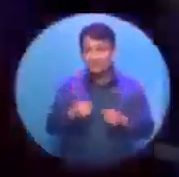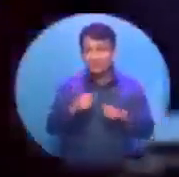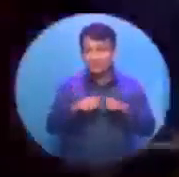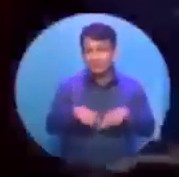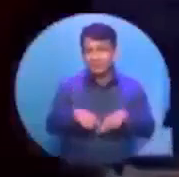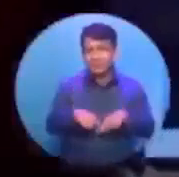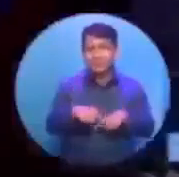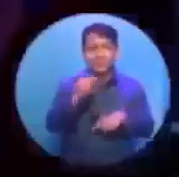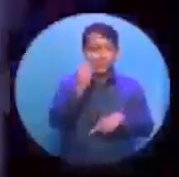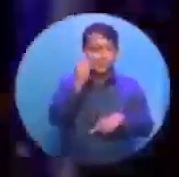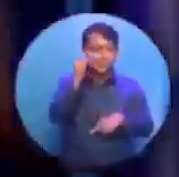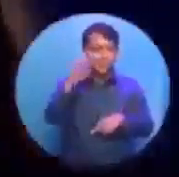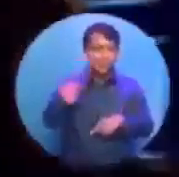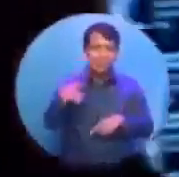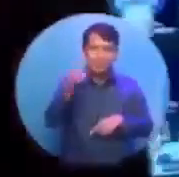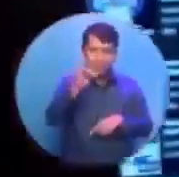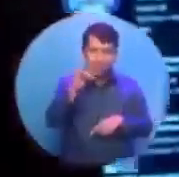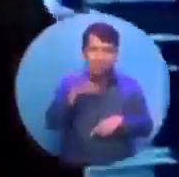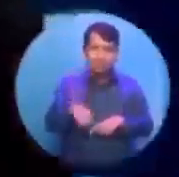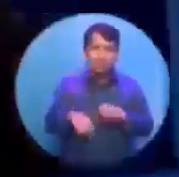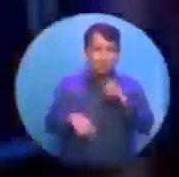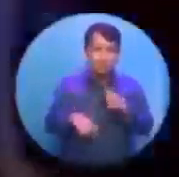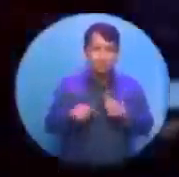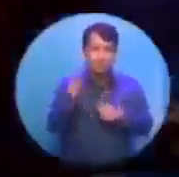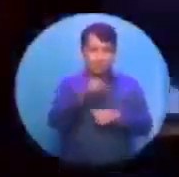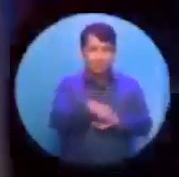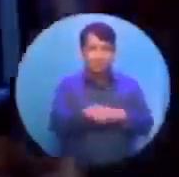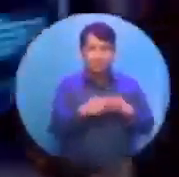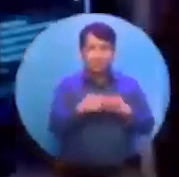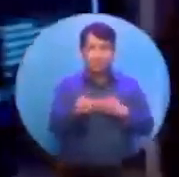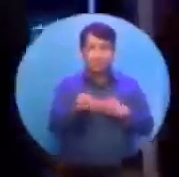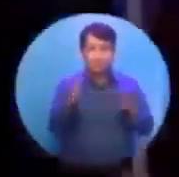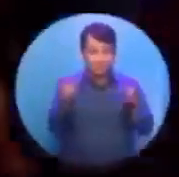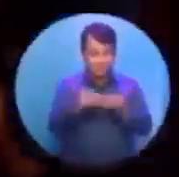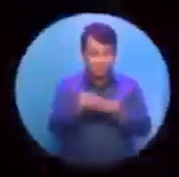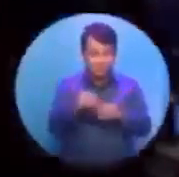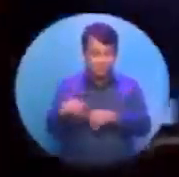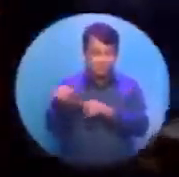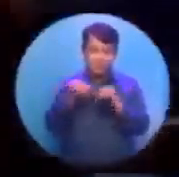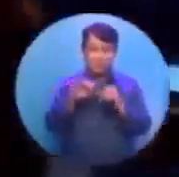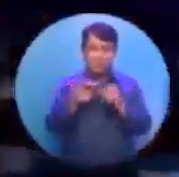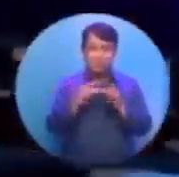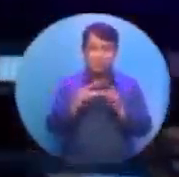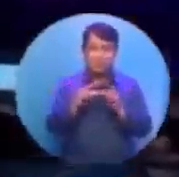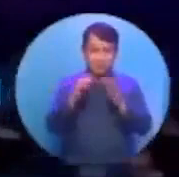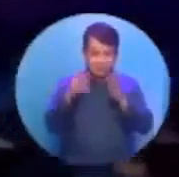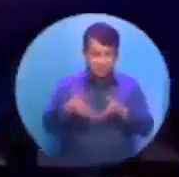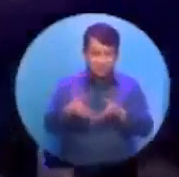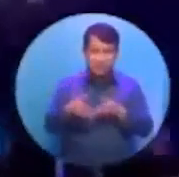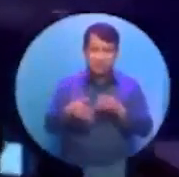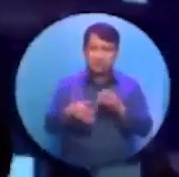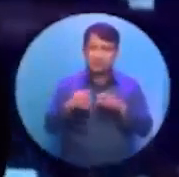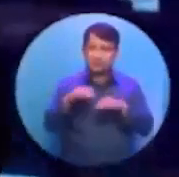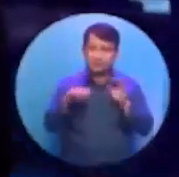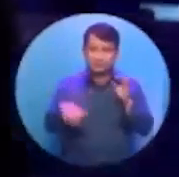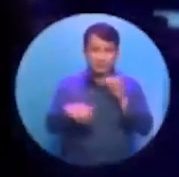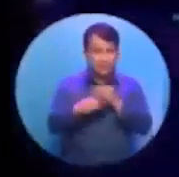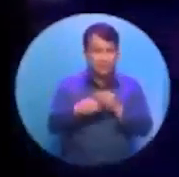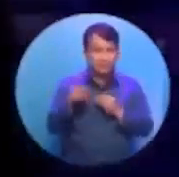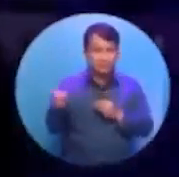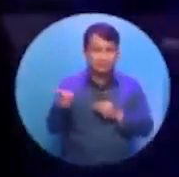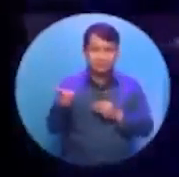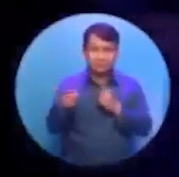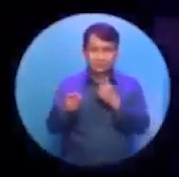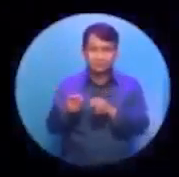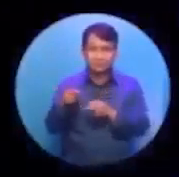dapat daw sa bahay na lang daw siya manginom. Pero syempre, idol, no, lahat ng mga sinasabi ng mga netizen natin, keyboard warrior natin kay